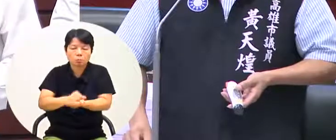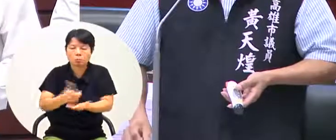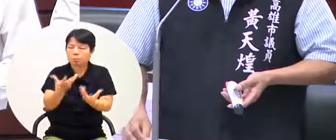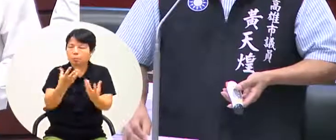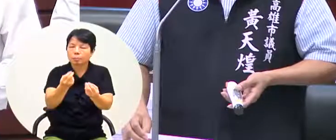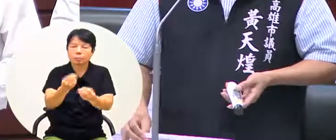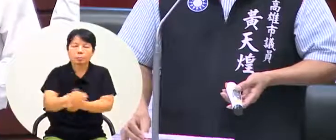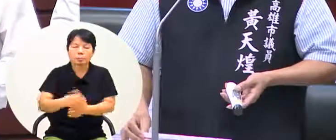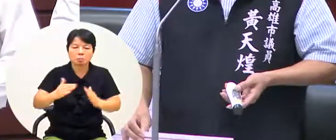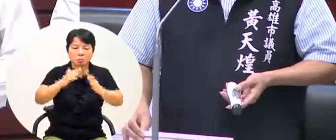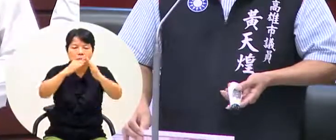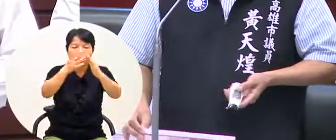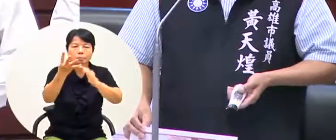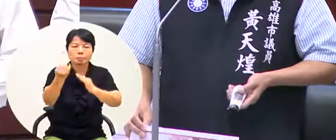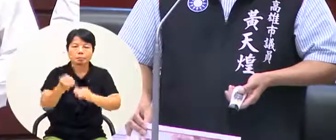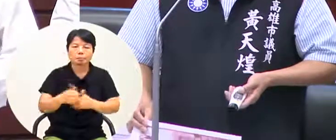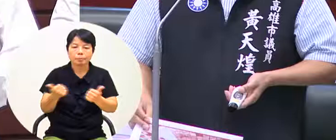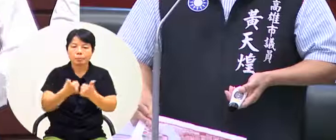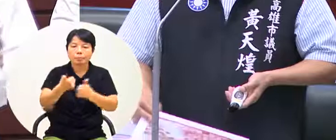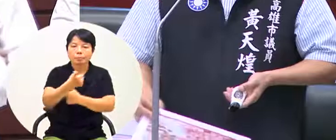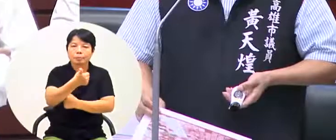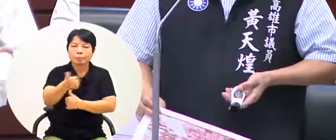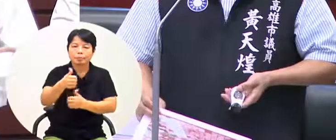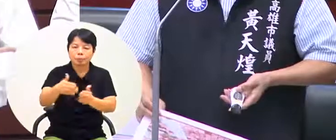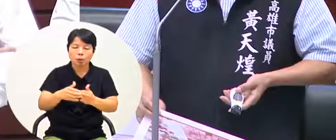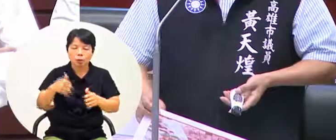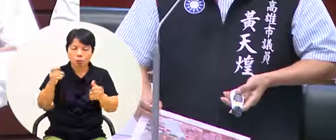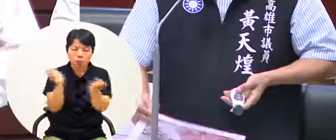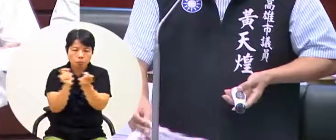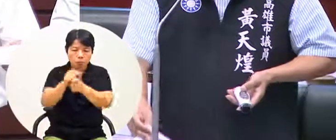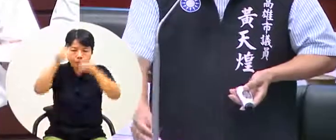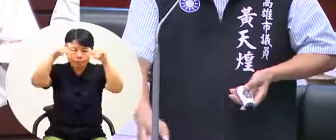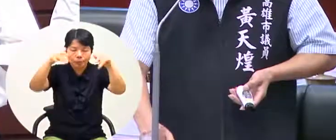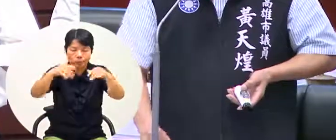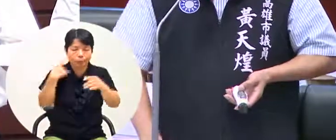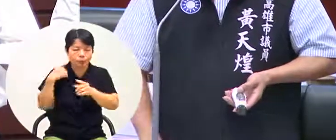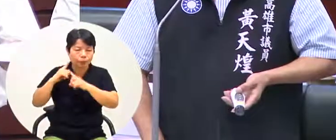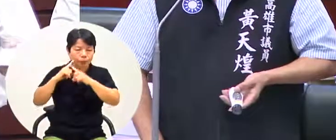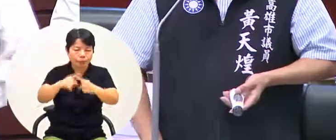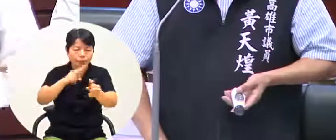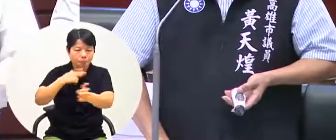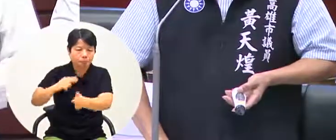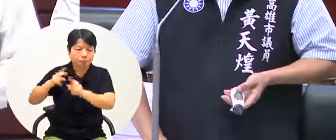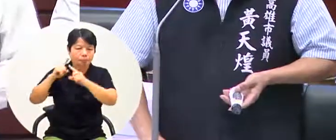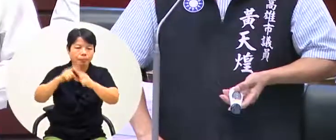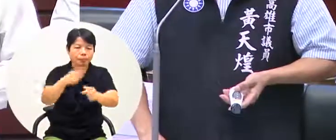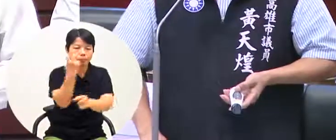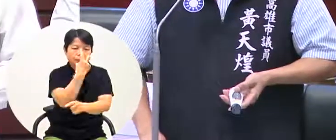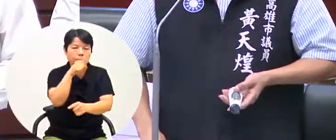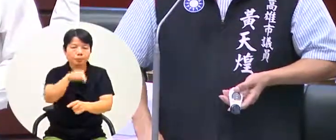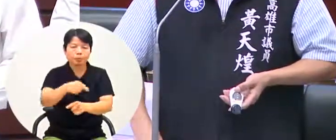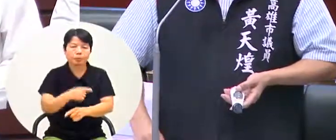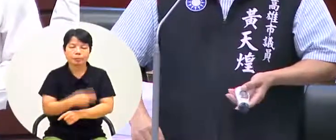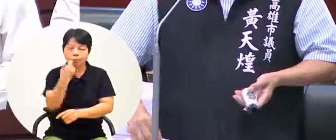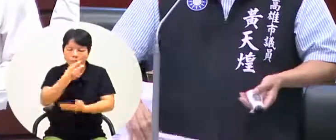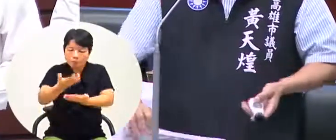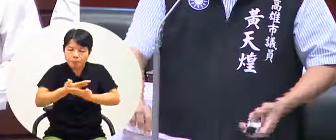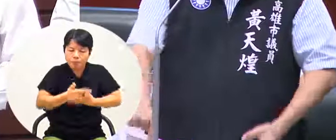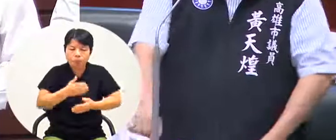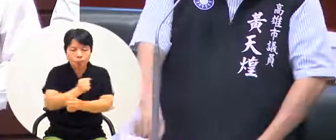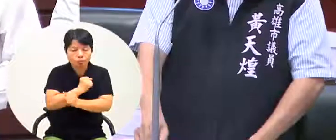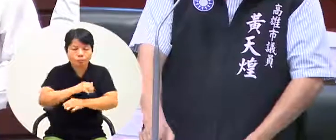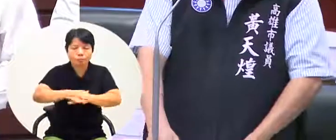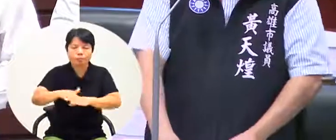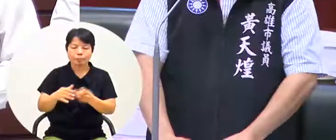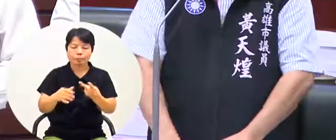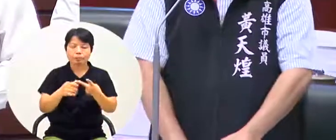即几工落雨，我会去甲看，吼、哦，啊，这一部分我们会注意在验收的时候。那第二个就是讲即、這个所看到